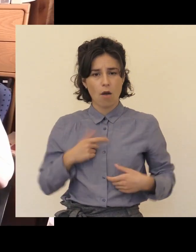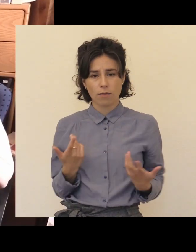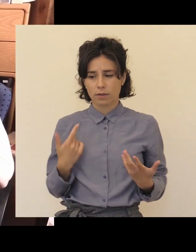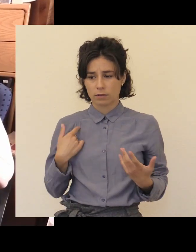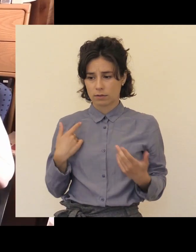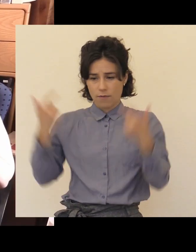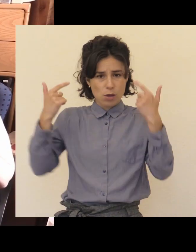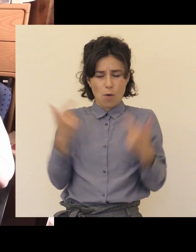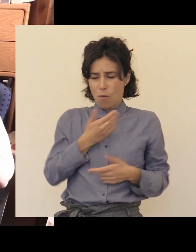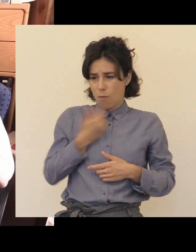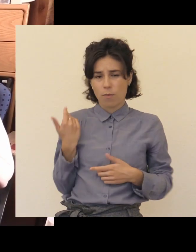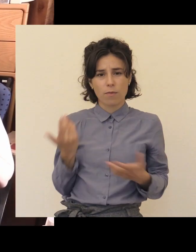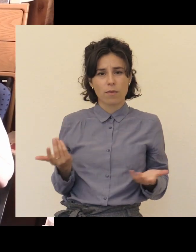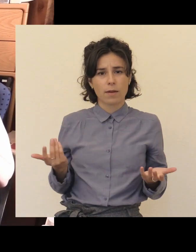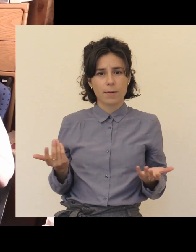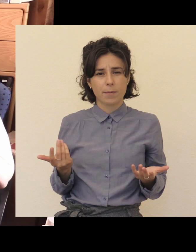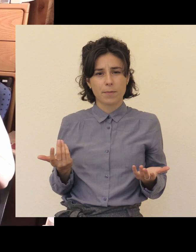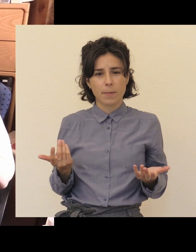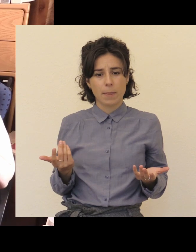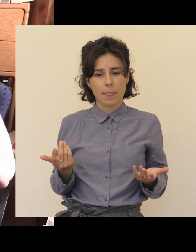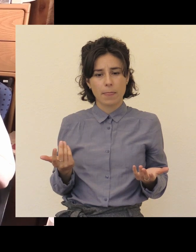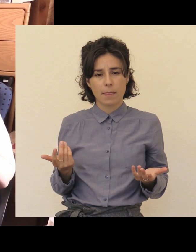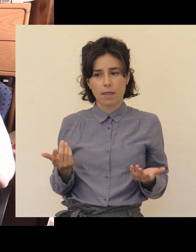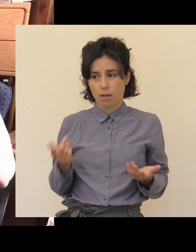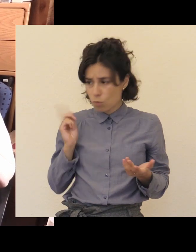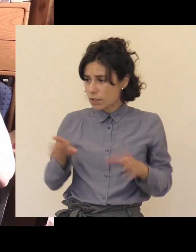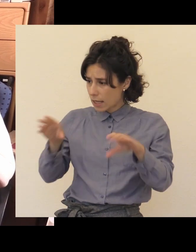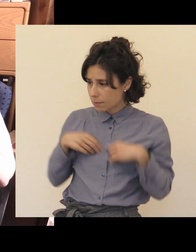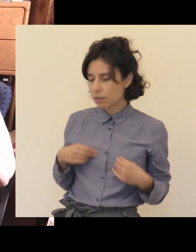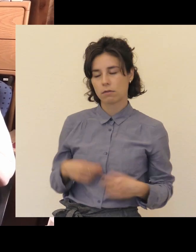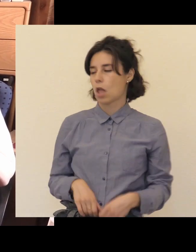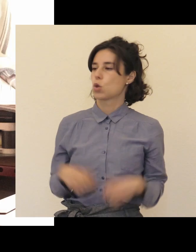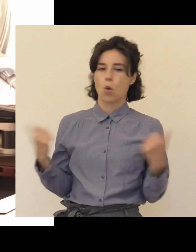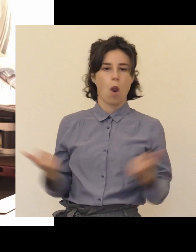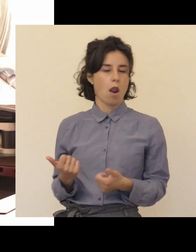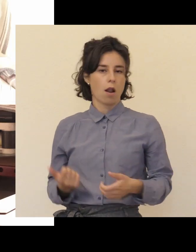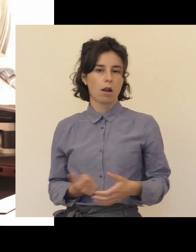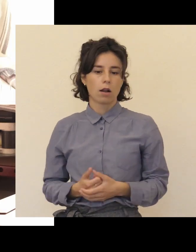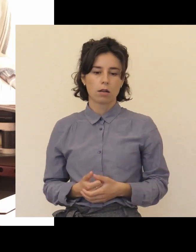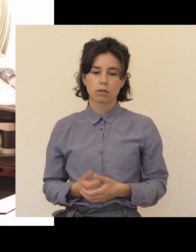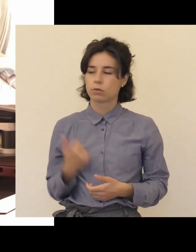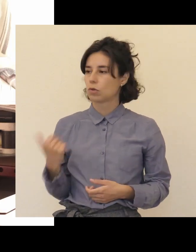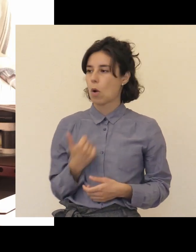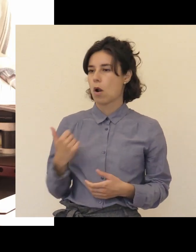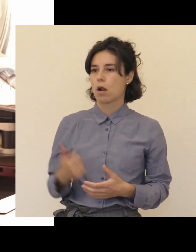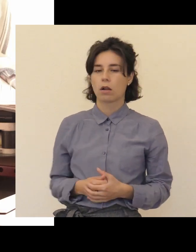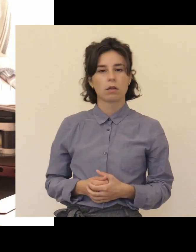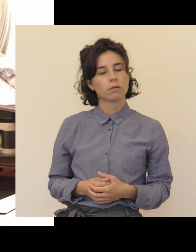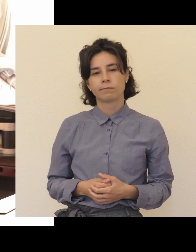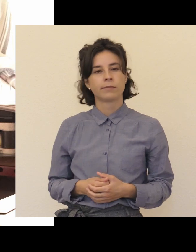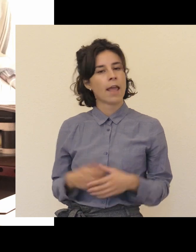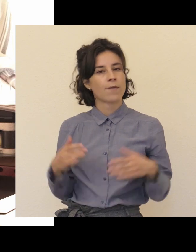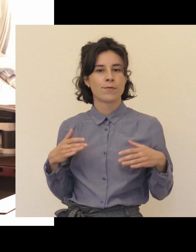unversorgt. Das muss ich jetzt einfach akzeptieren. Na wunderbar. Wunderbar. Ich bin